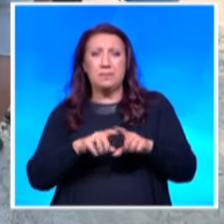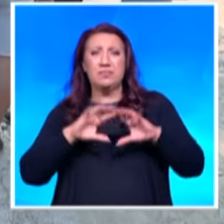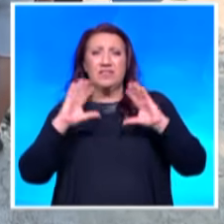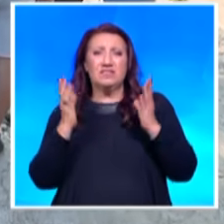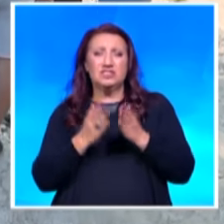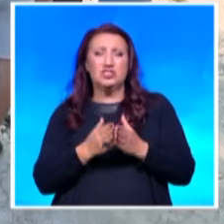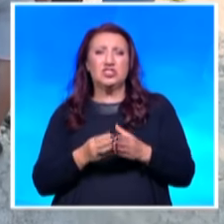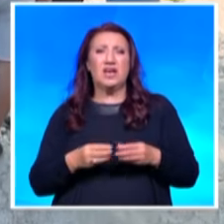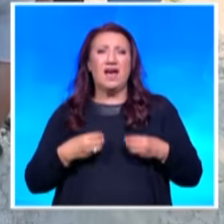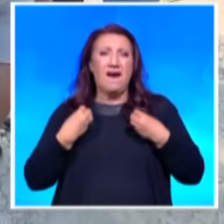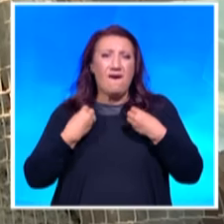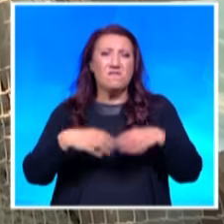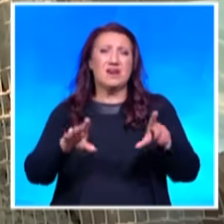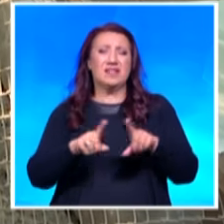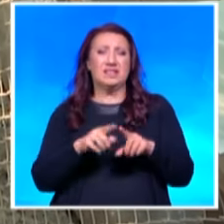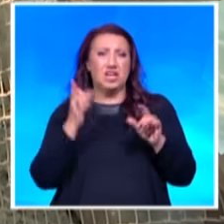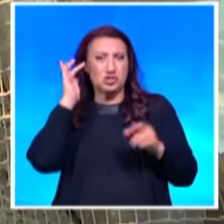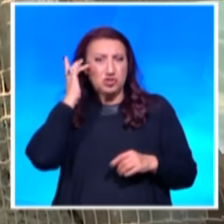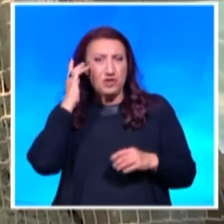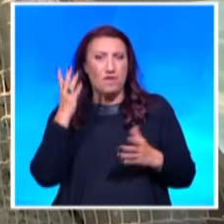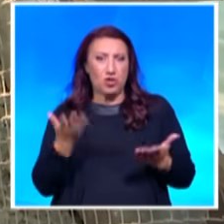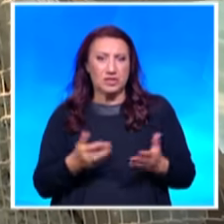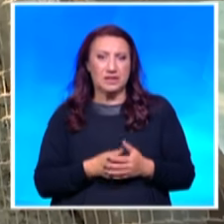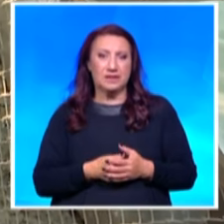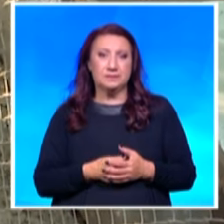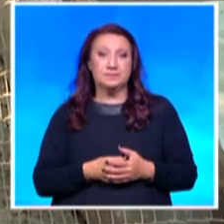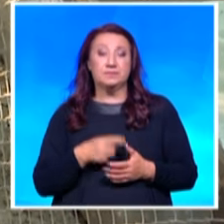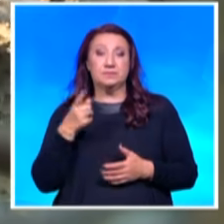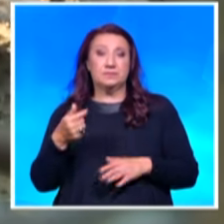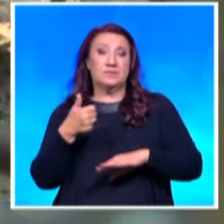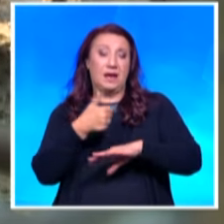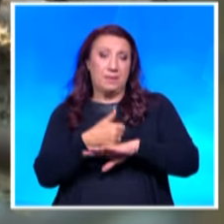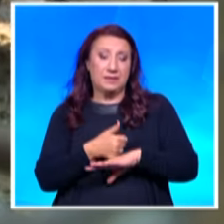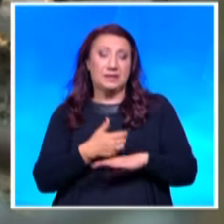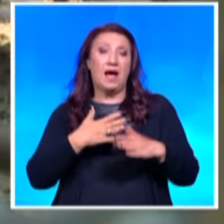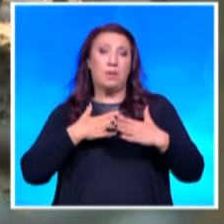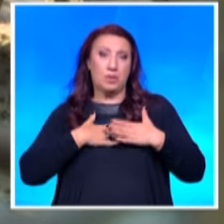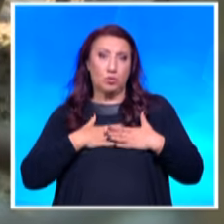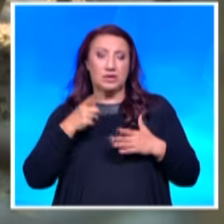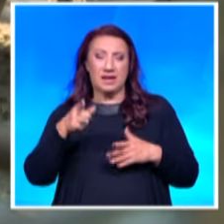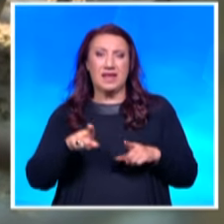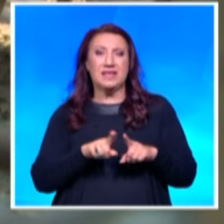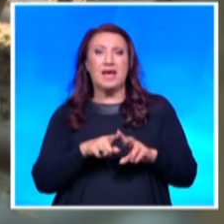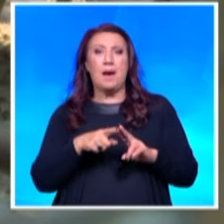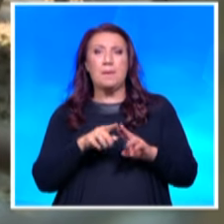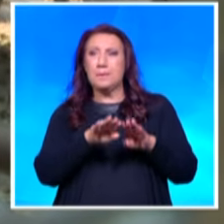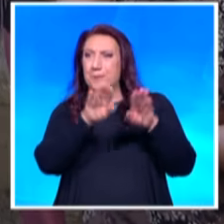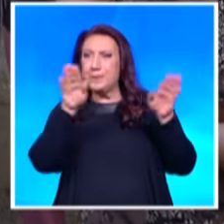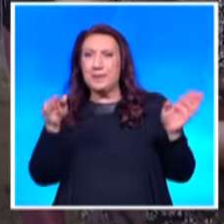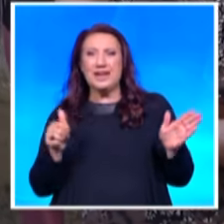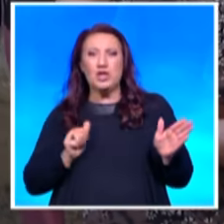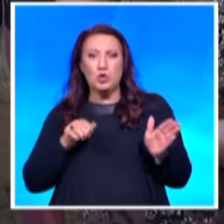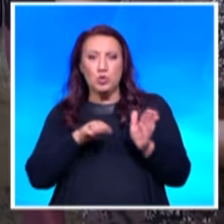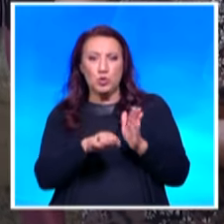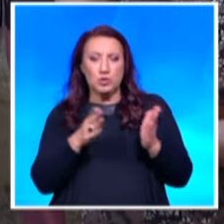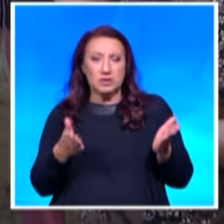от вас и от други хора. Според кмета, благодарение на приюта в селото е решен проблемът с бездомните кучета. Ако не се прибере някъде,